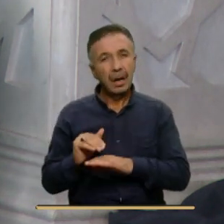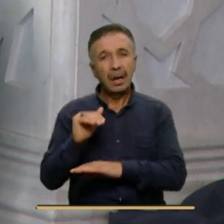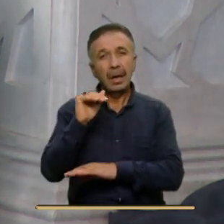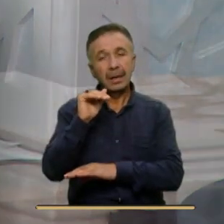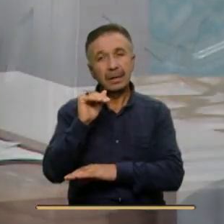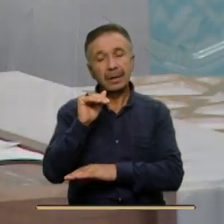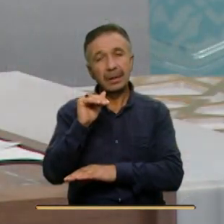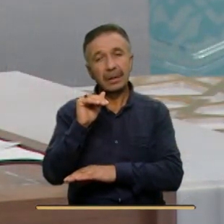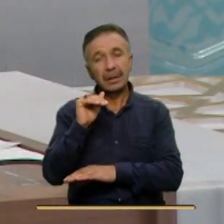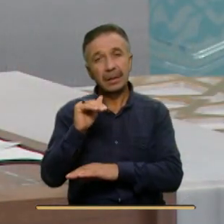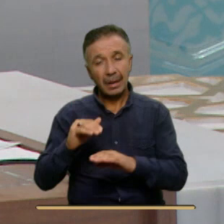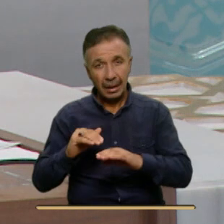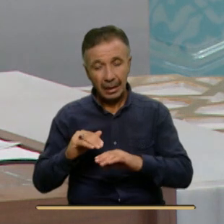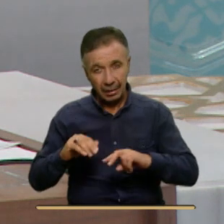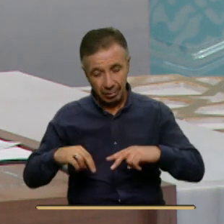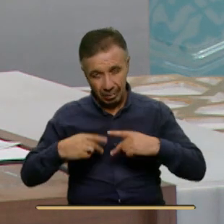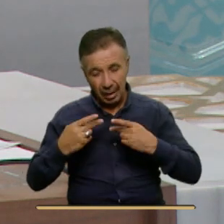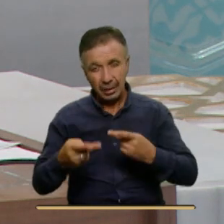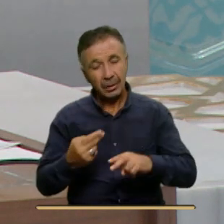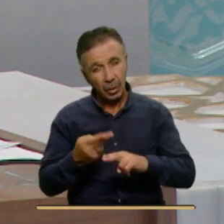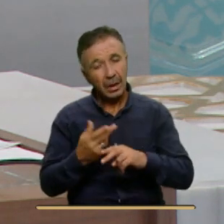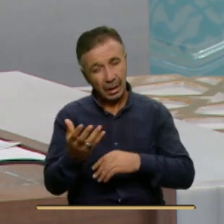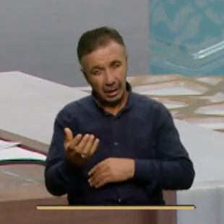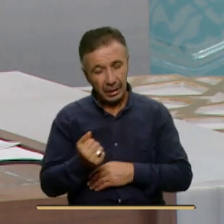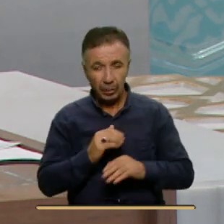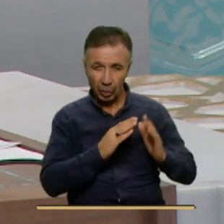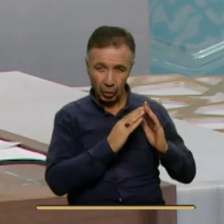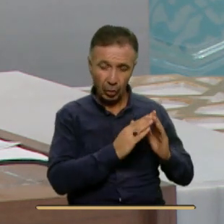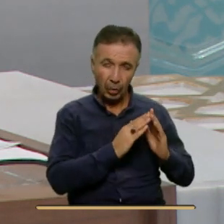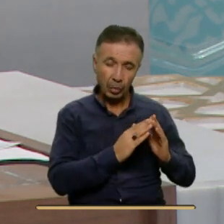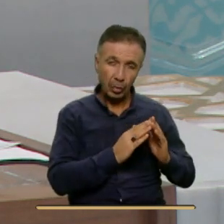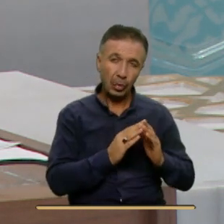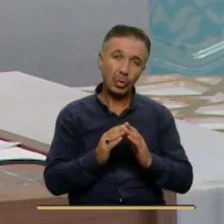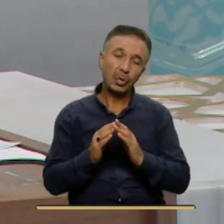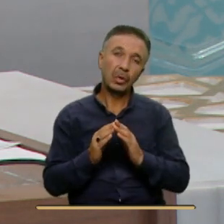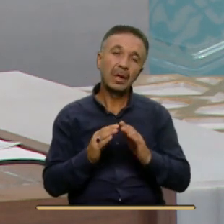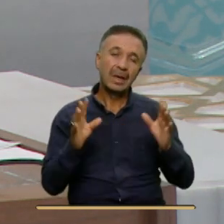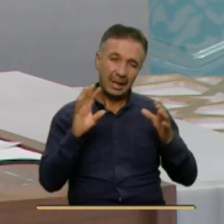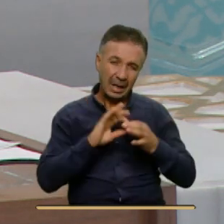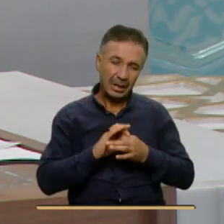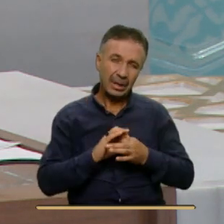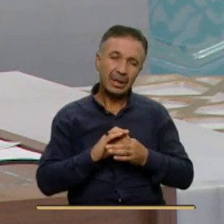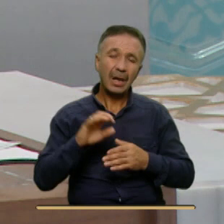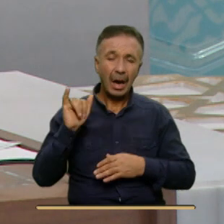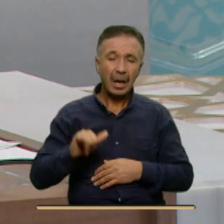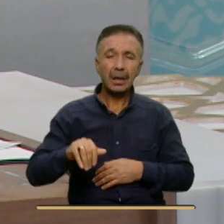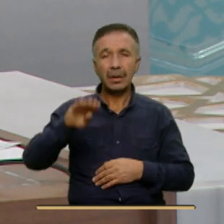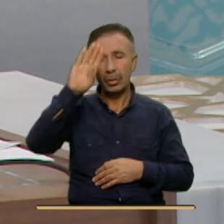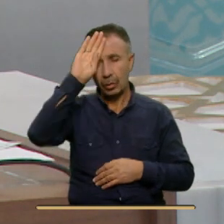hayatına aktardığı komşuluk ilişkisini, komşuluk hukukunu, hakkını